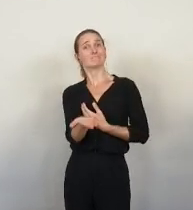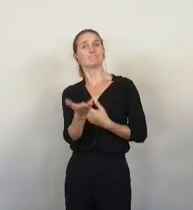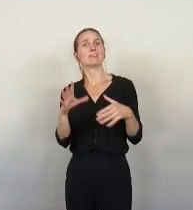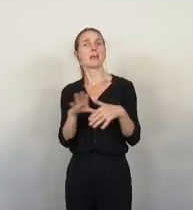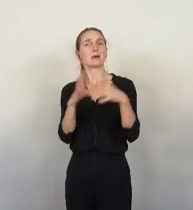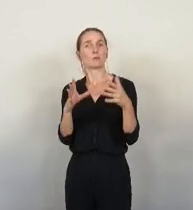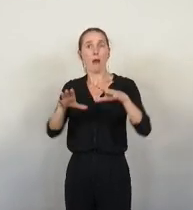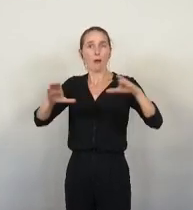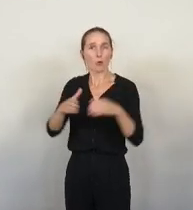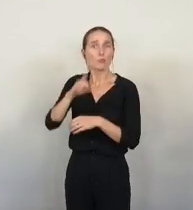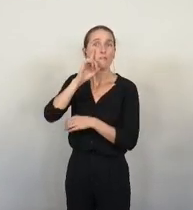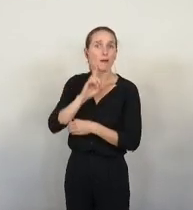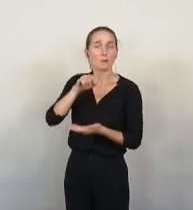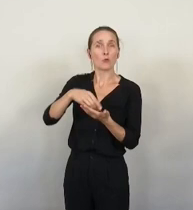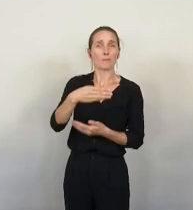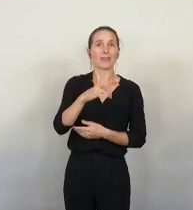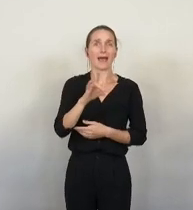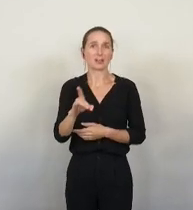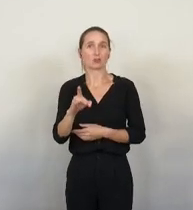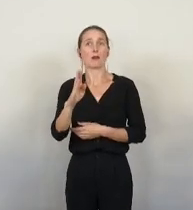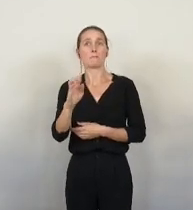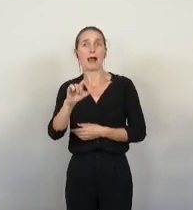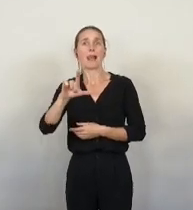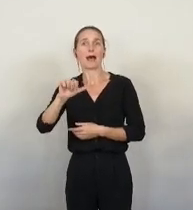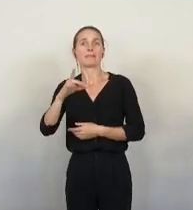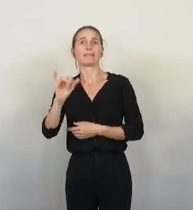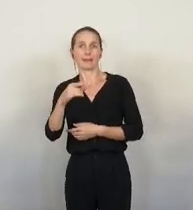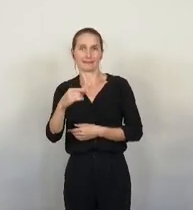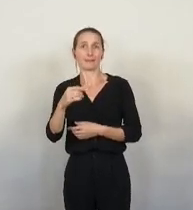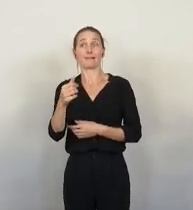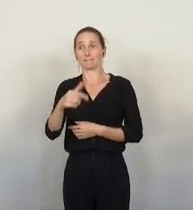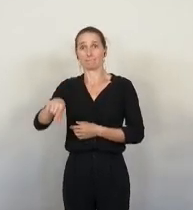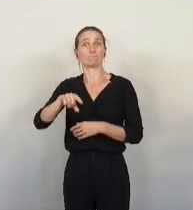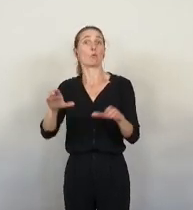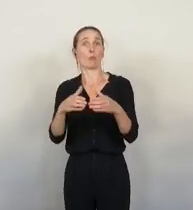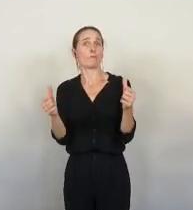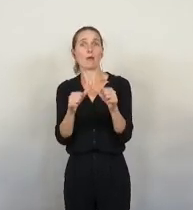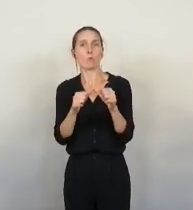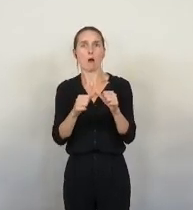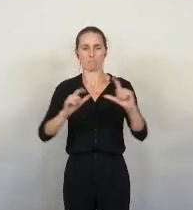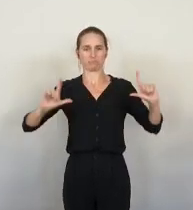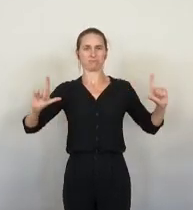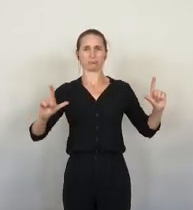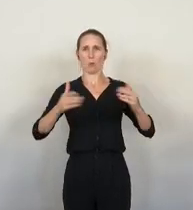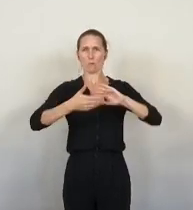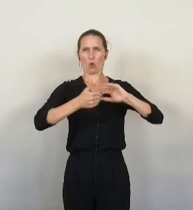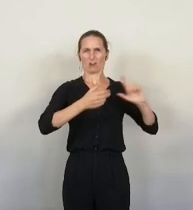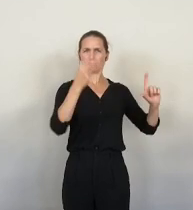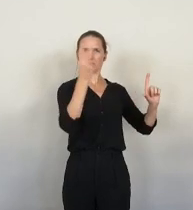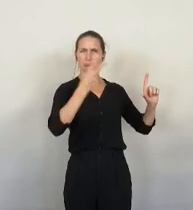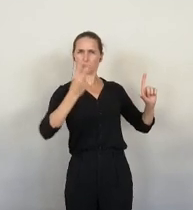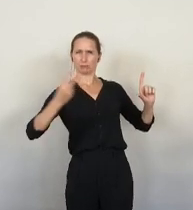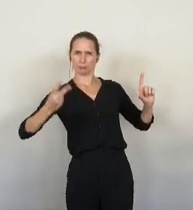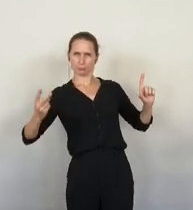MDH baladin qui a réalisé la fresque du hall où les nombreuses activités et animations à l'initiative de la MDH